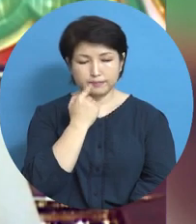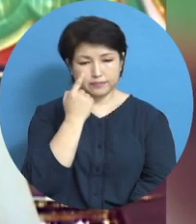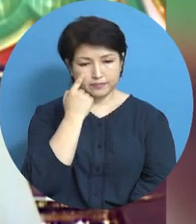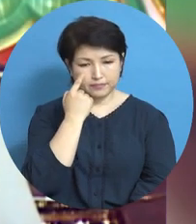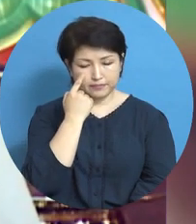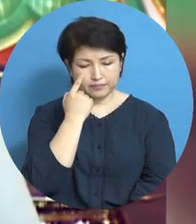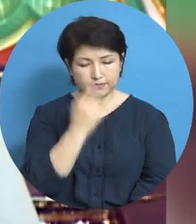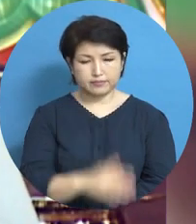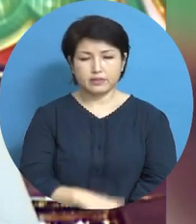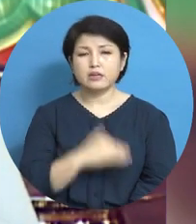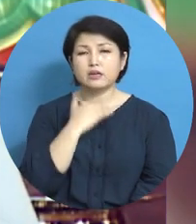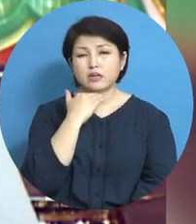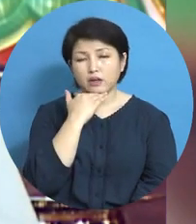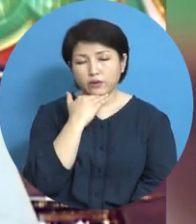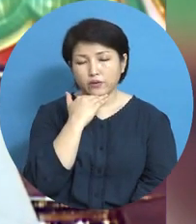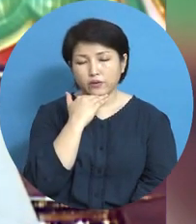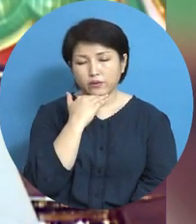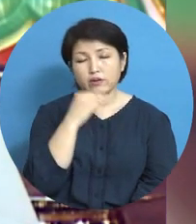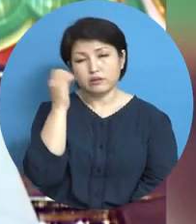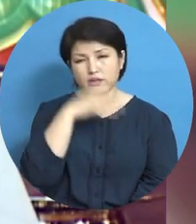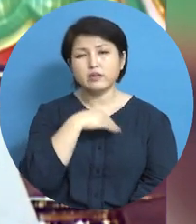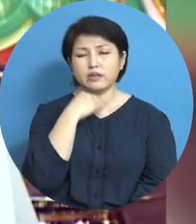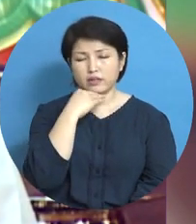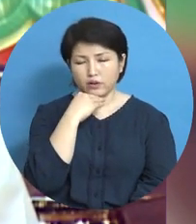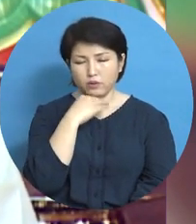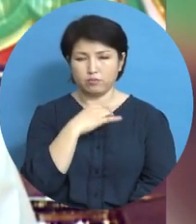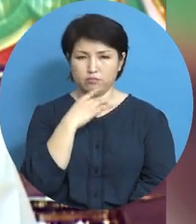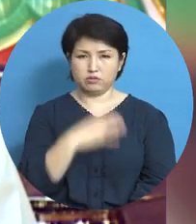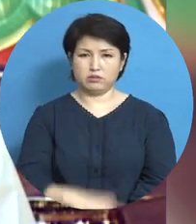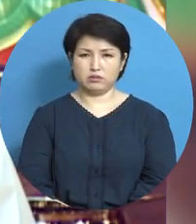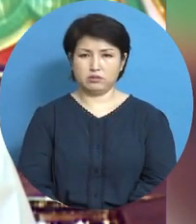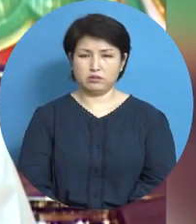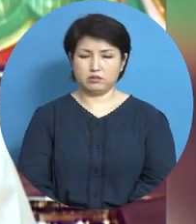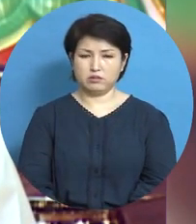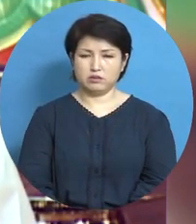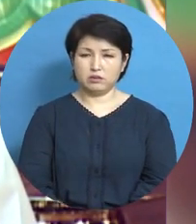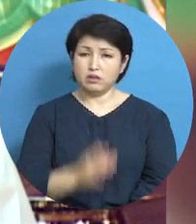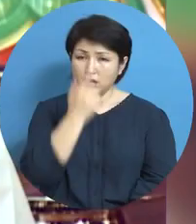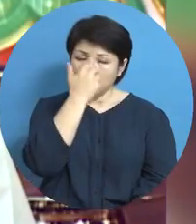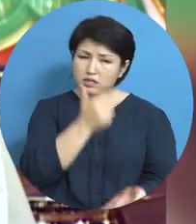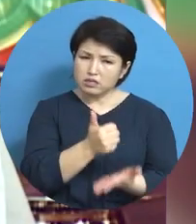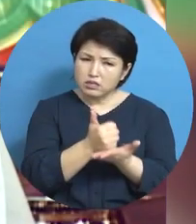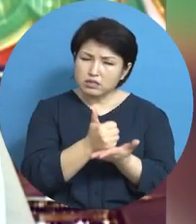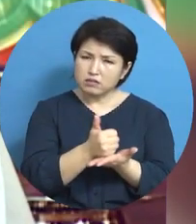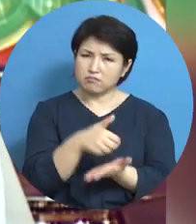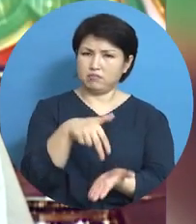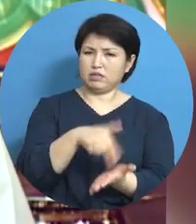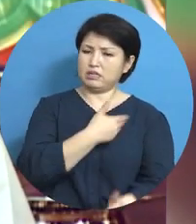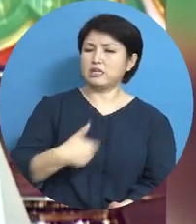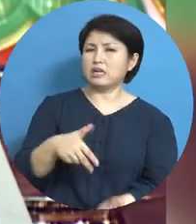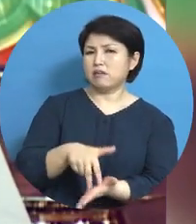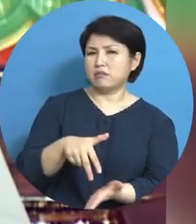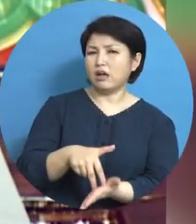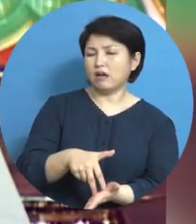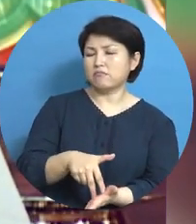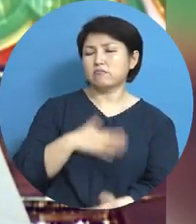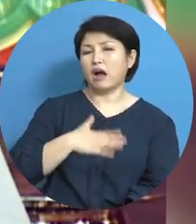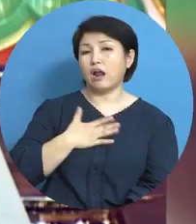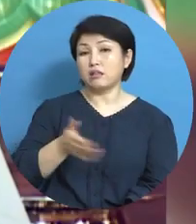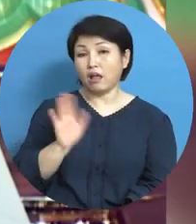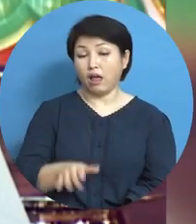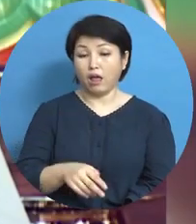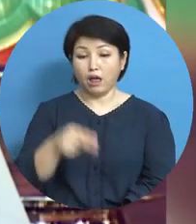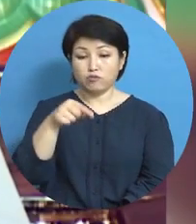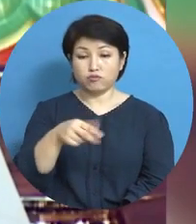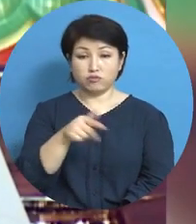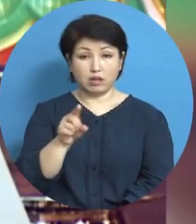이렇게 다만 기다릴 뿐이었습니다. 그 스님들은 그렇다 치고 이제 이 수다타 장자나 배사카